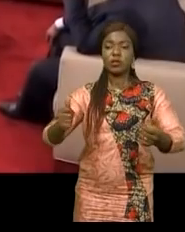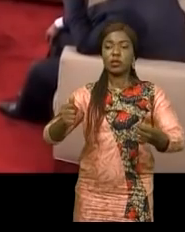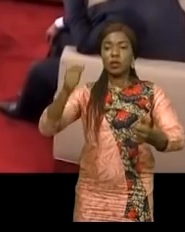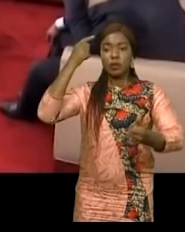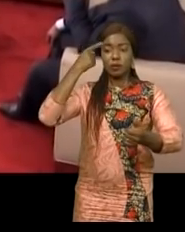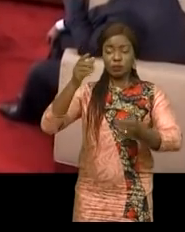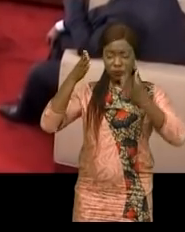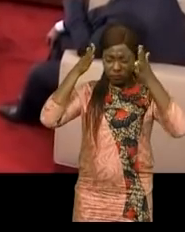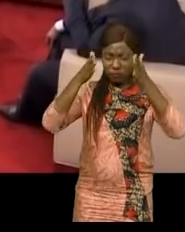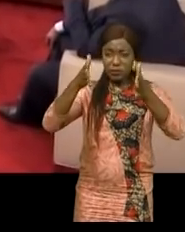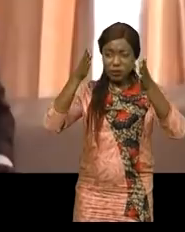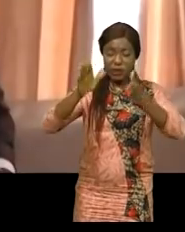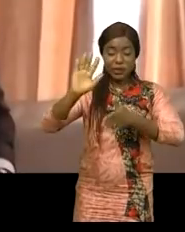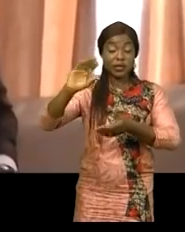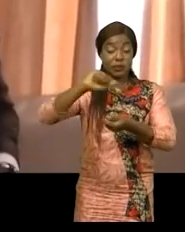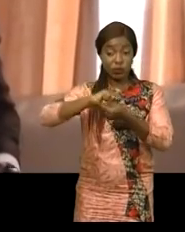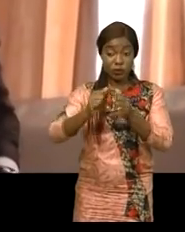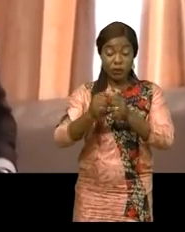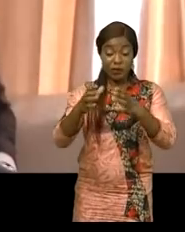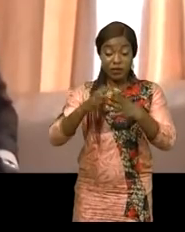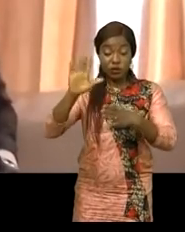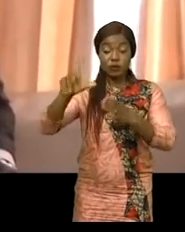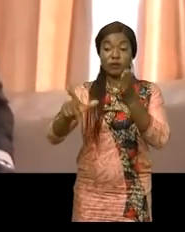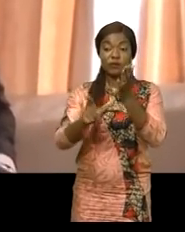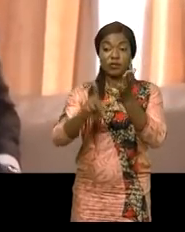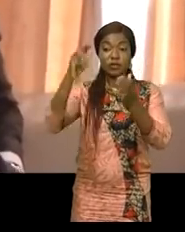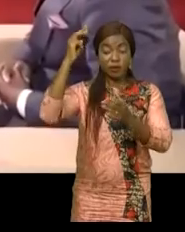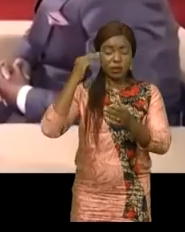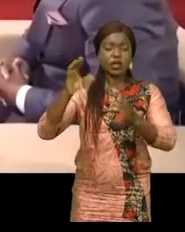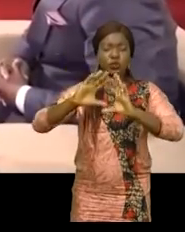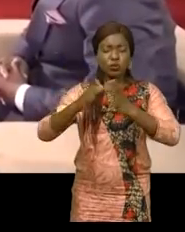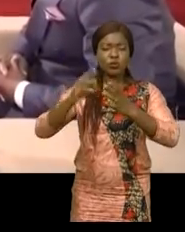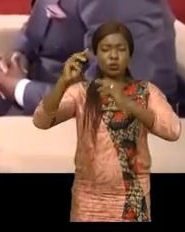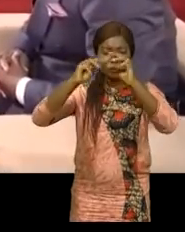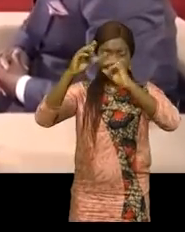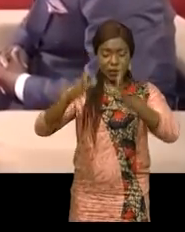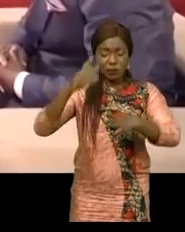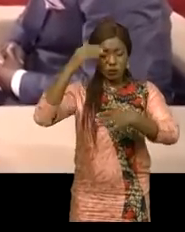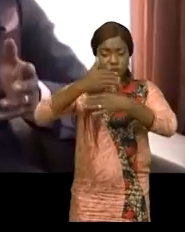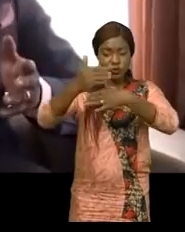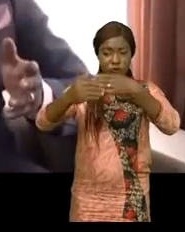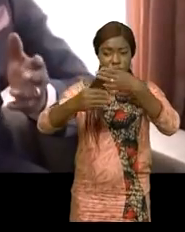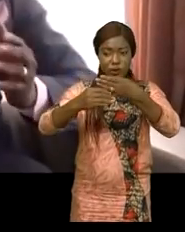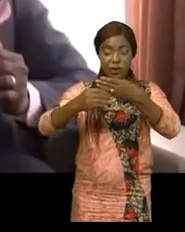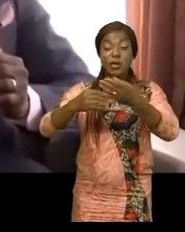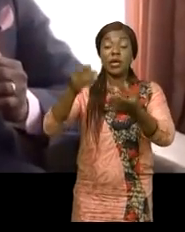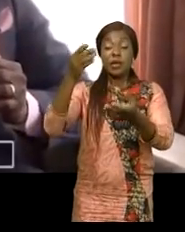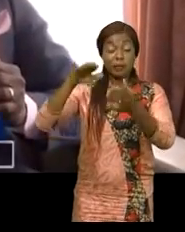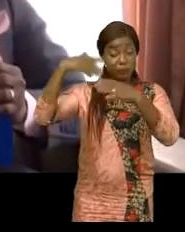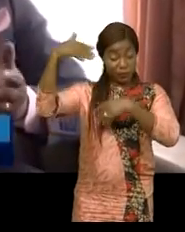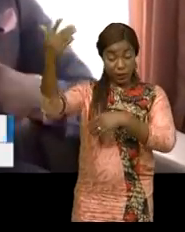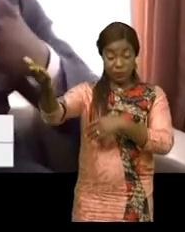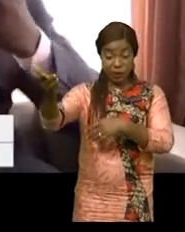ce problème avec son vice-ministre et pousse au ministère pour construire déjà dans les jours qui viennent